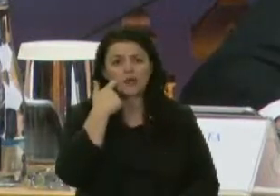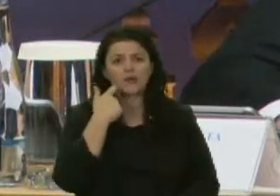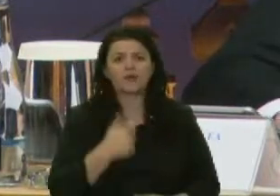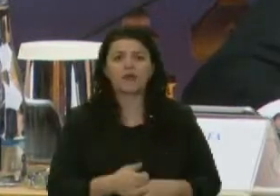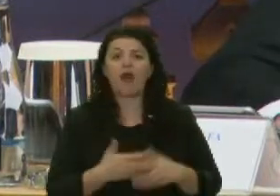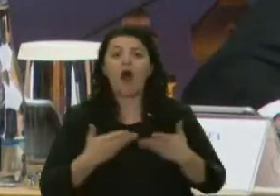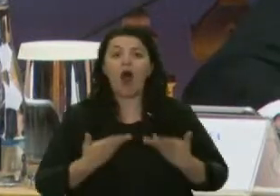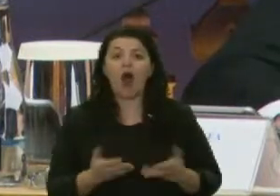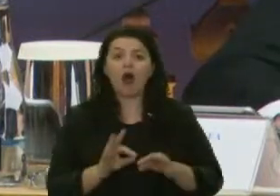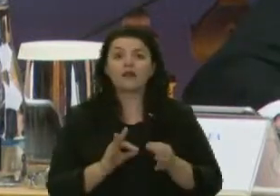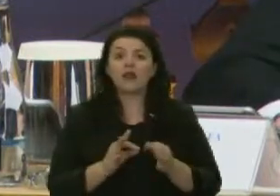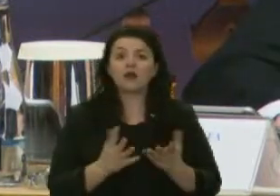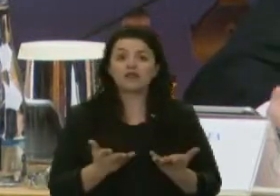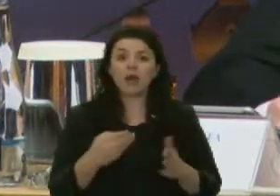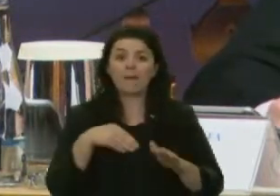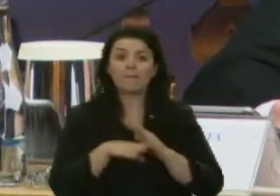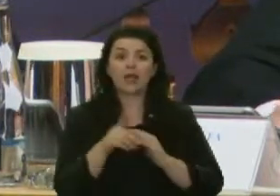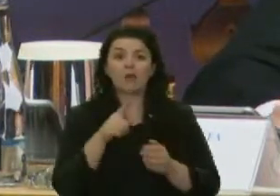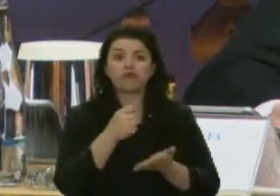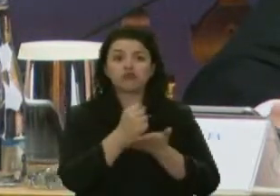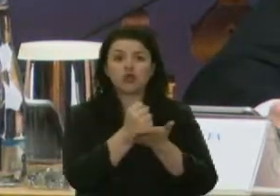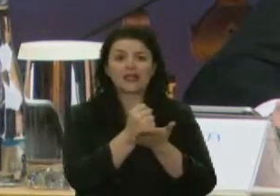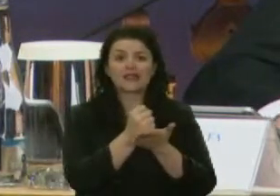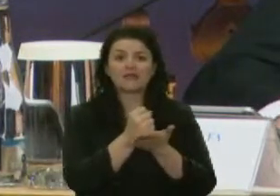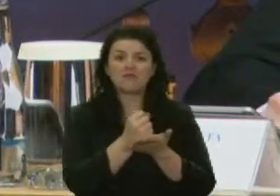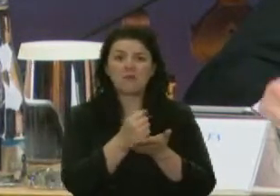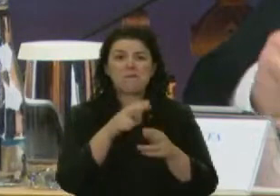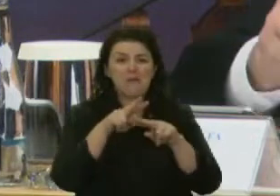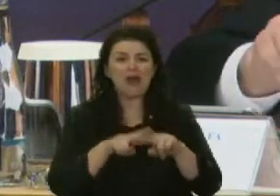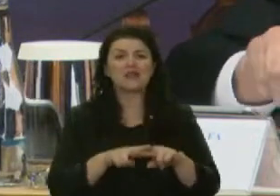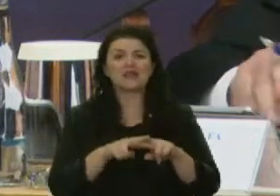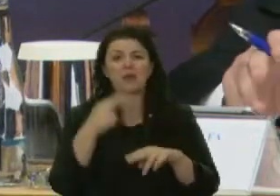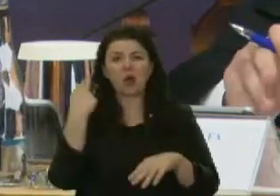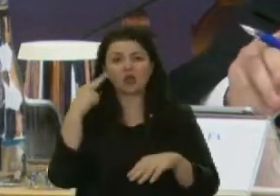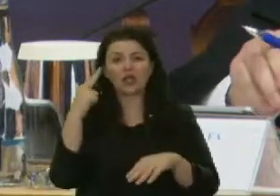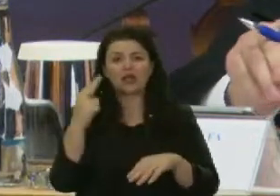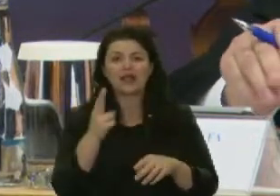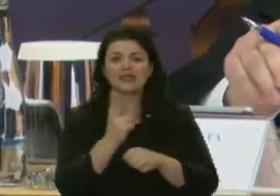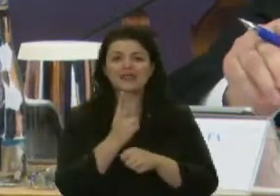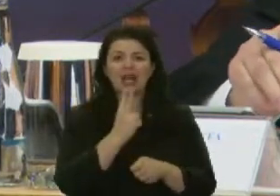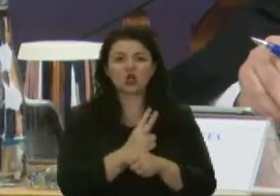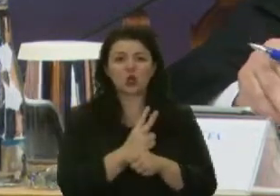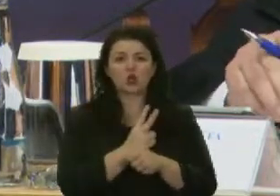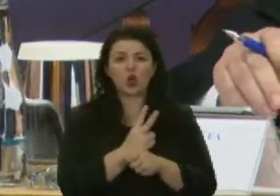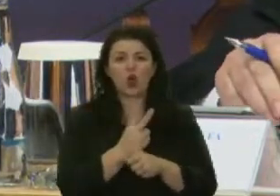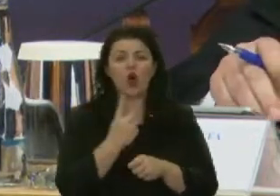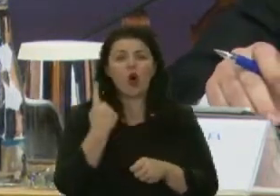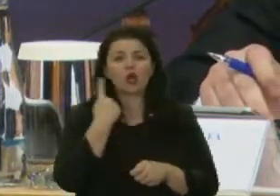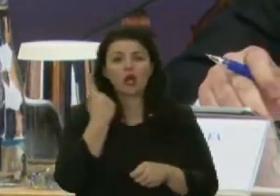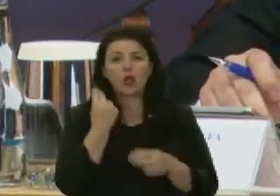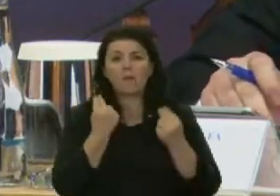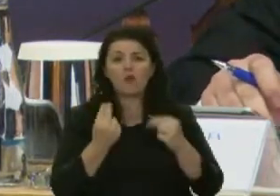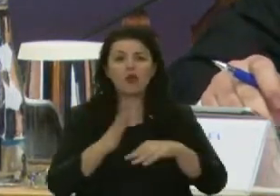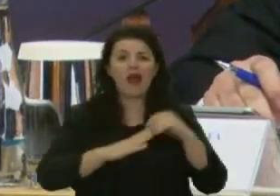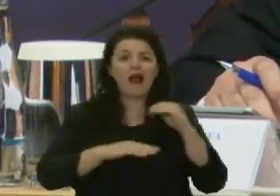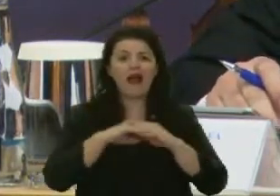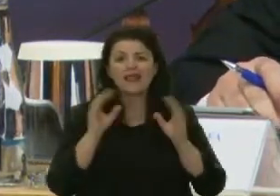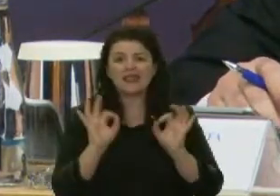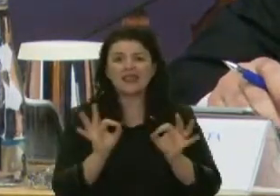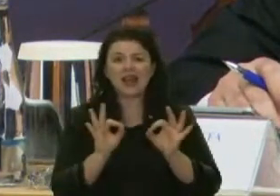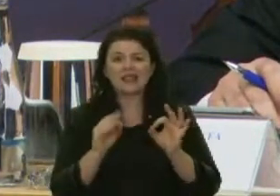adică prin acest buget să ne menținem în continuare statutul de oraș cu cea mai bună calitate a vieții din